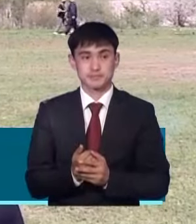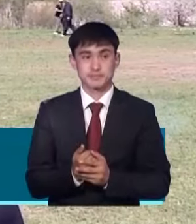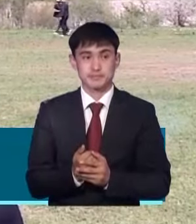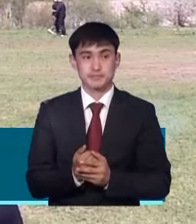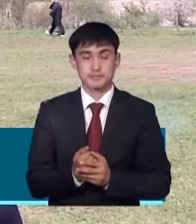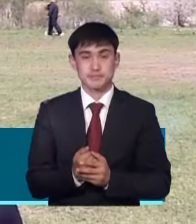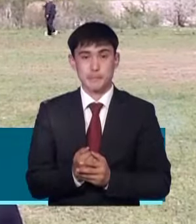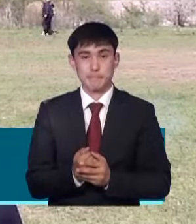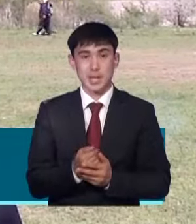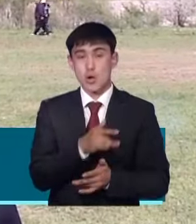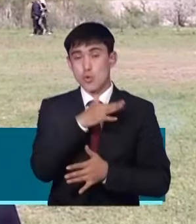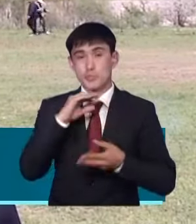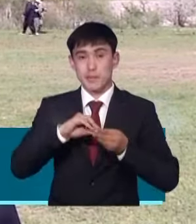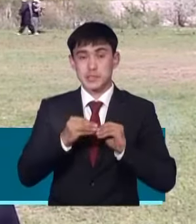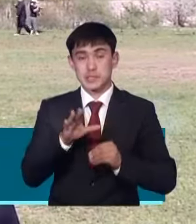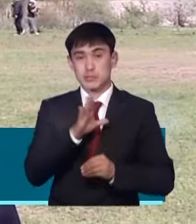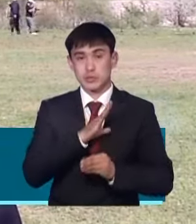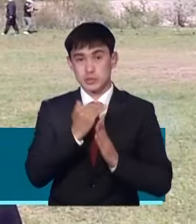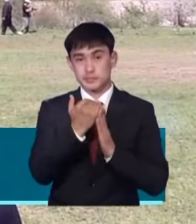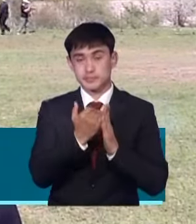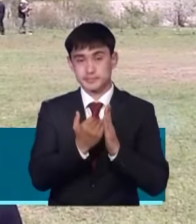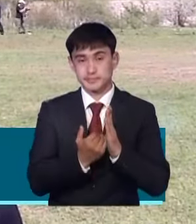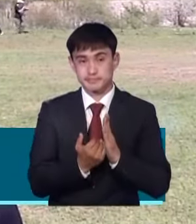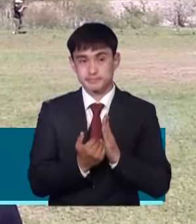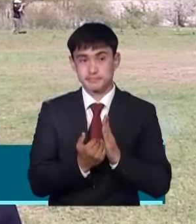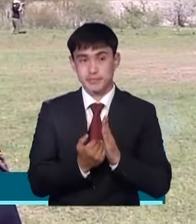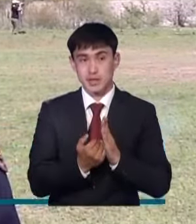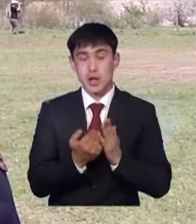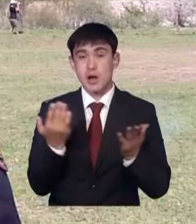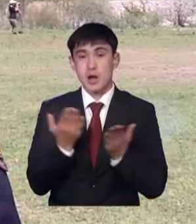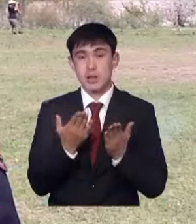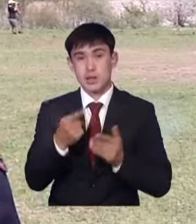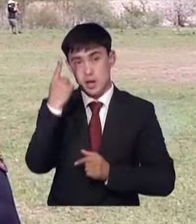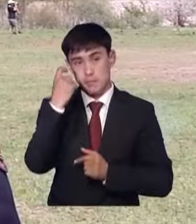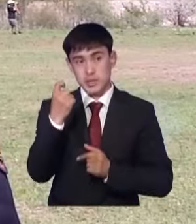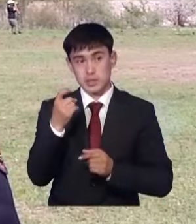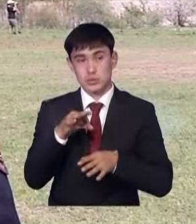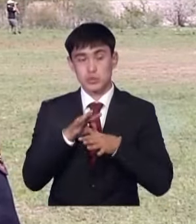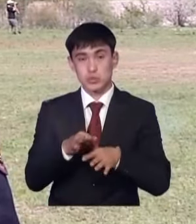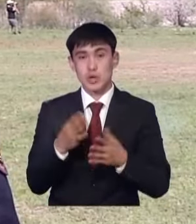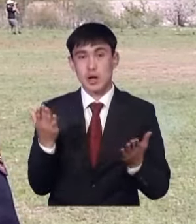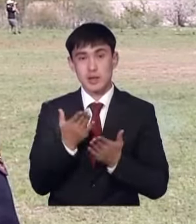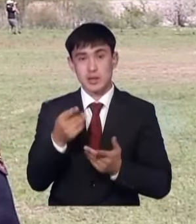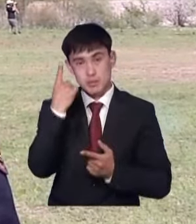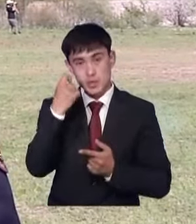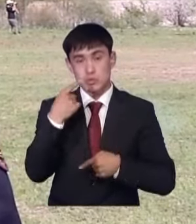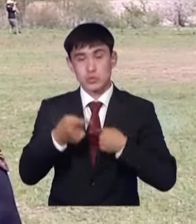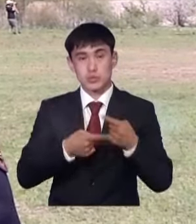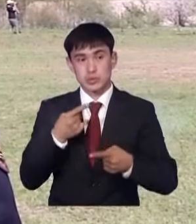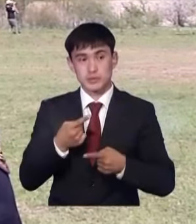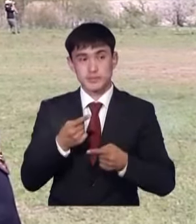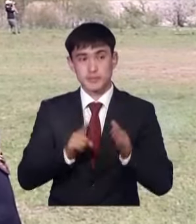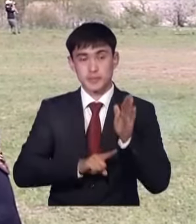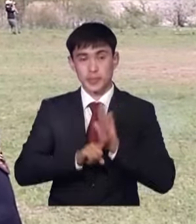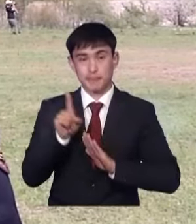бір неше мәселелер пысықталды. Қалай ақпарат өту керек, со ақпарат